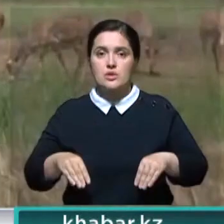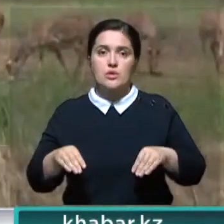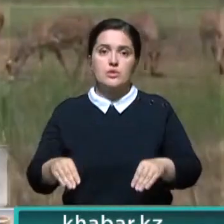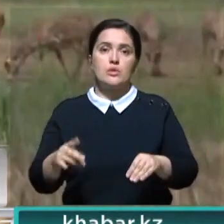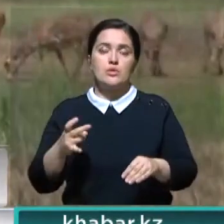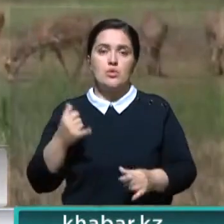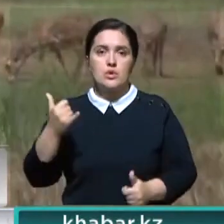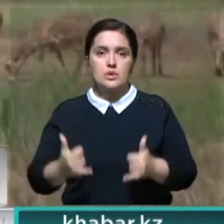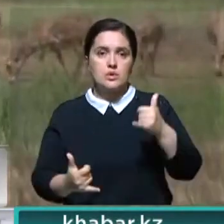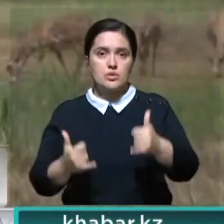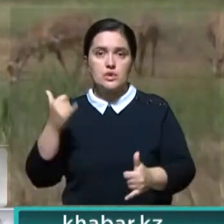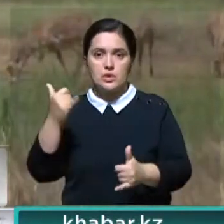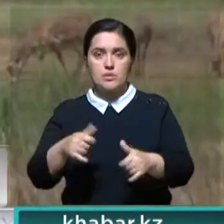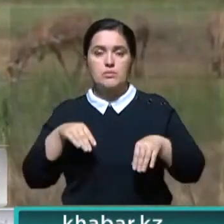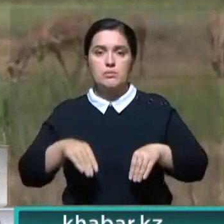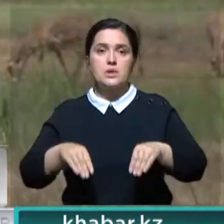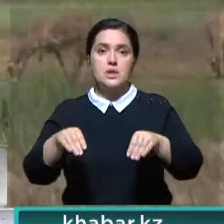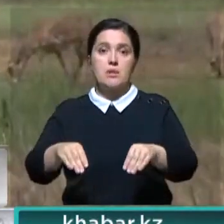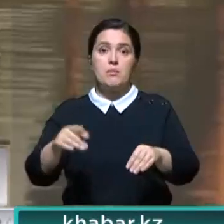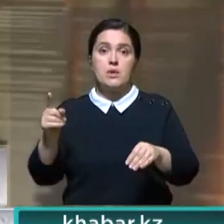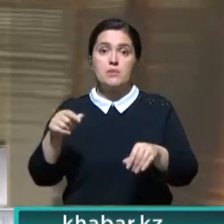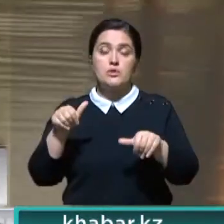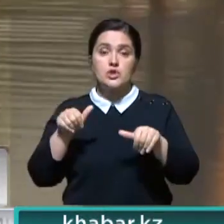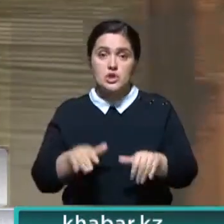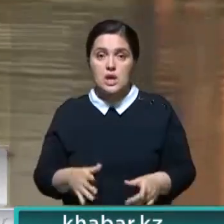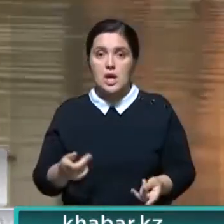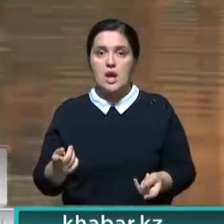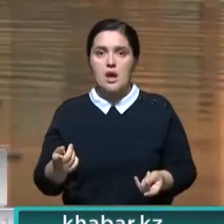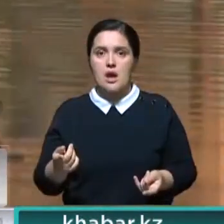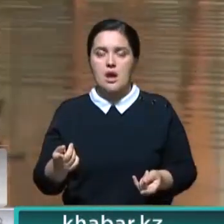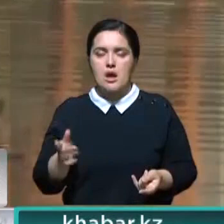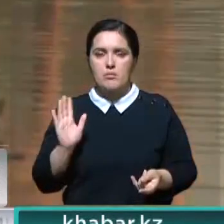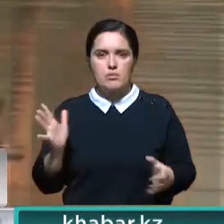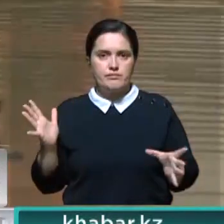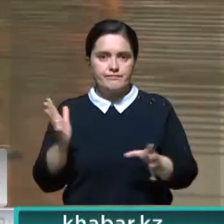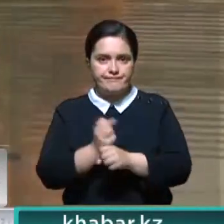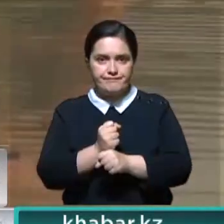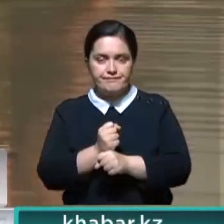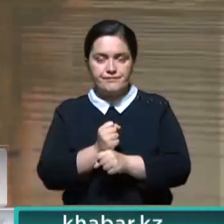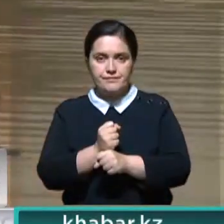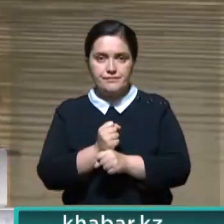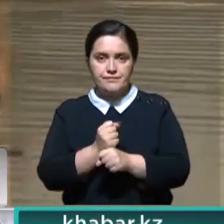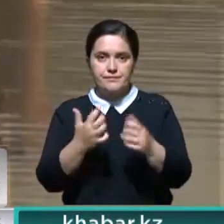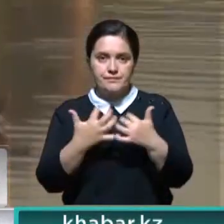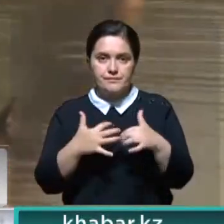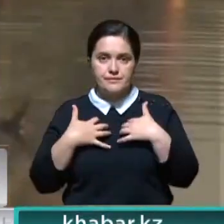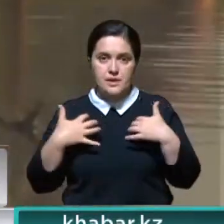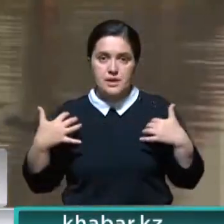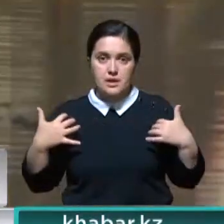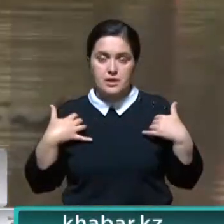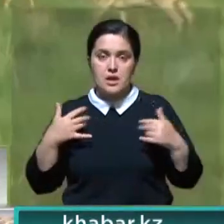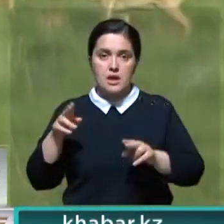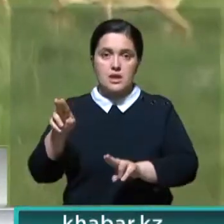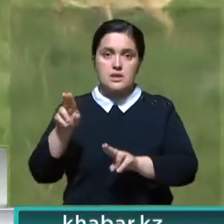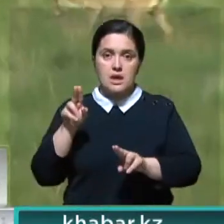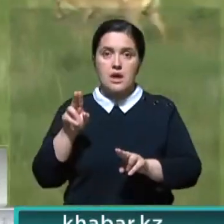земли сельхозугодий, но уже топчет посевы. Поэтому экологи решили регулировать популяцию животных, в том числе